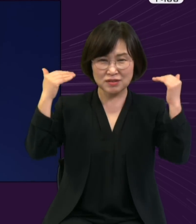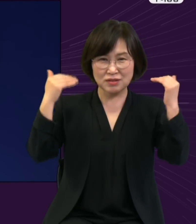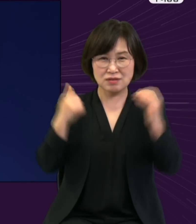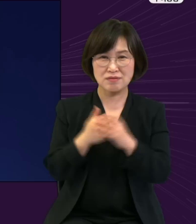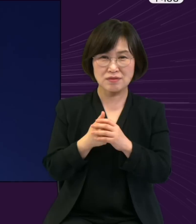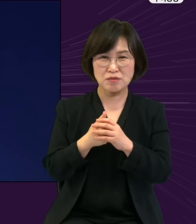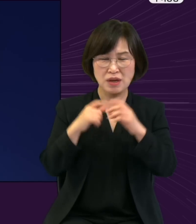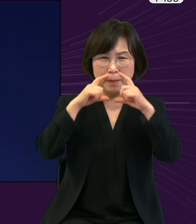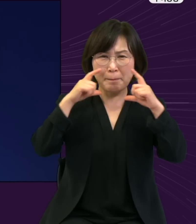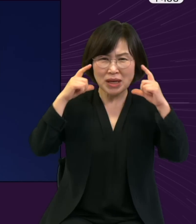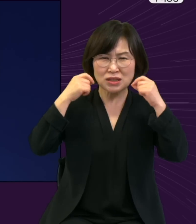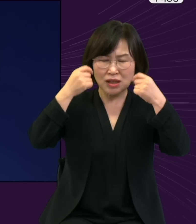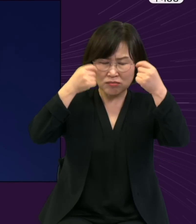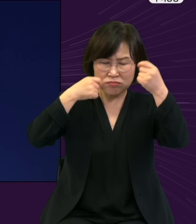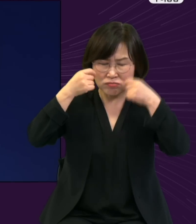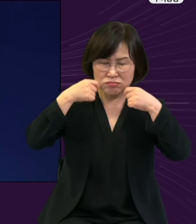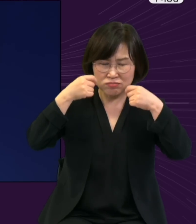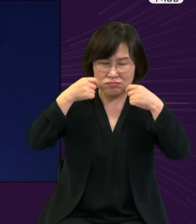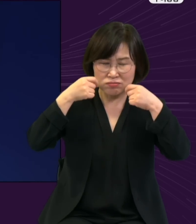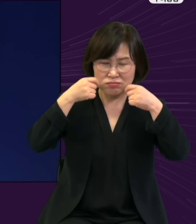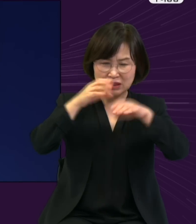눈물로 젖어본 적이 있어요?